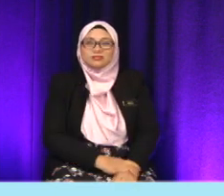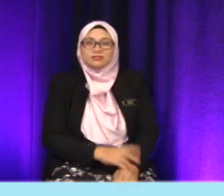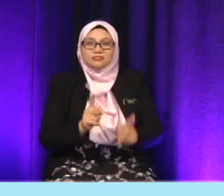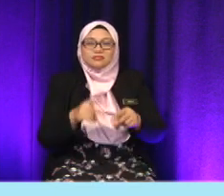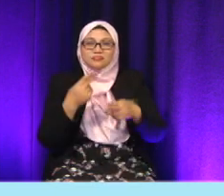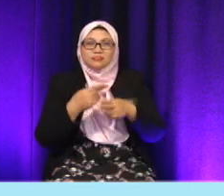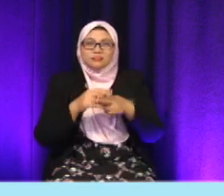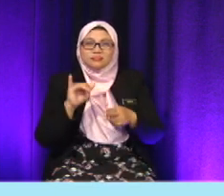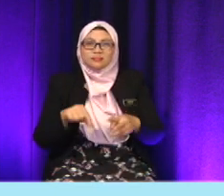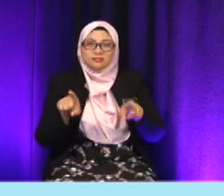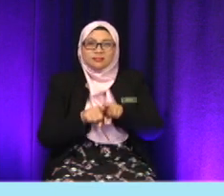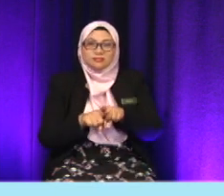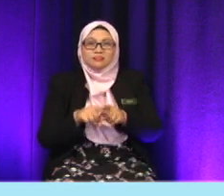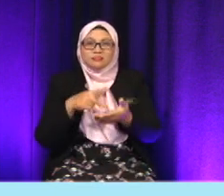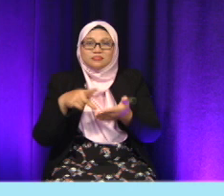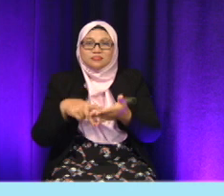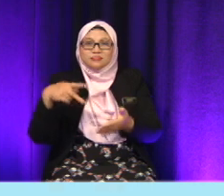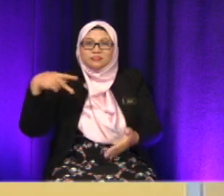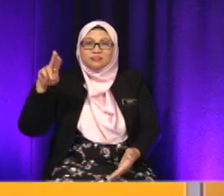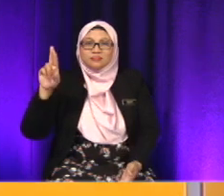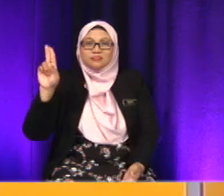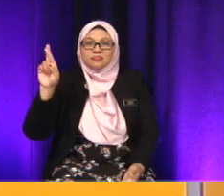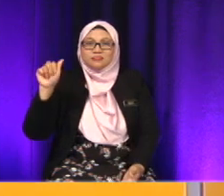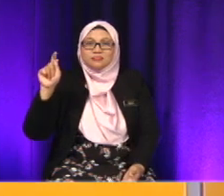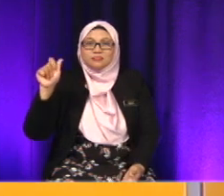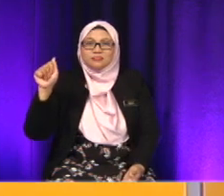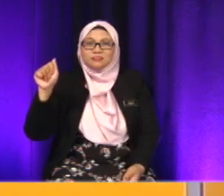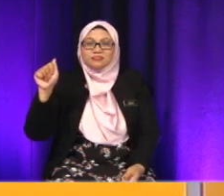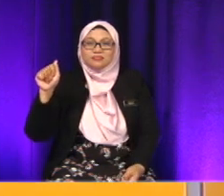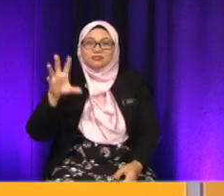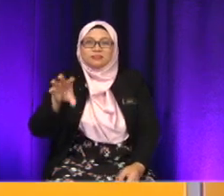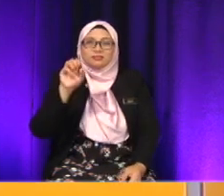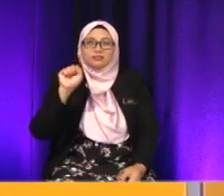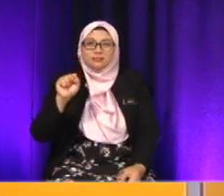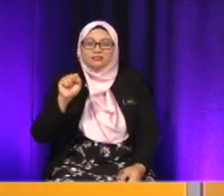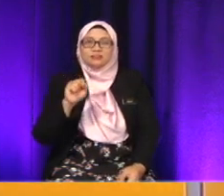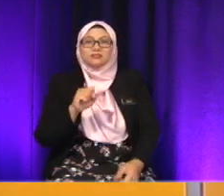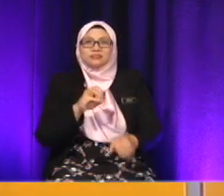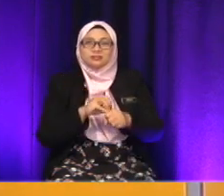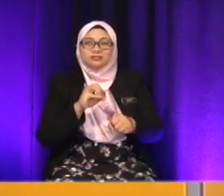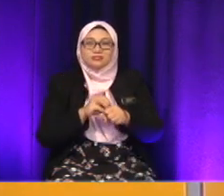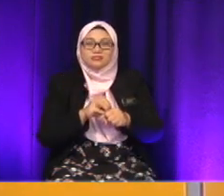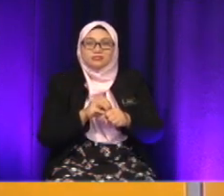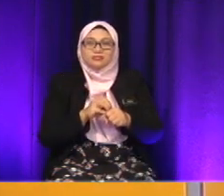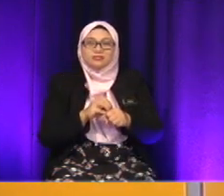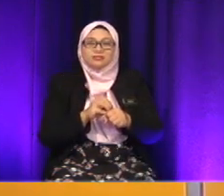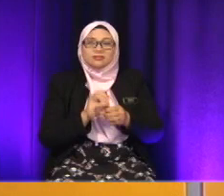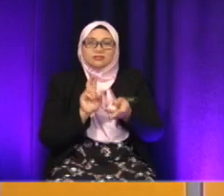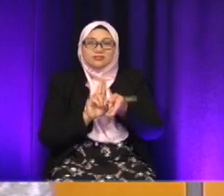dia mesti ambil dalam pembeli ubah setempat tak boleh ambil pada pembeli ubah oke